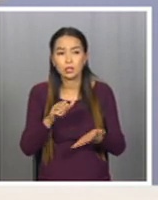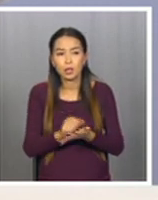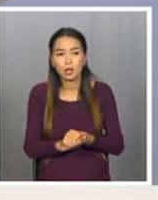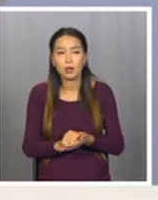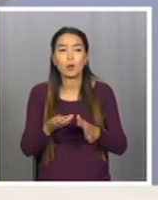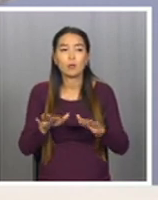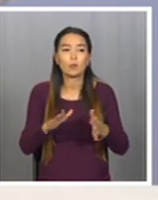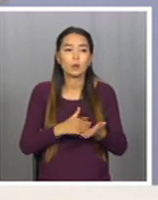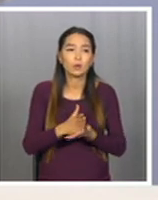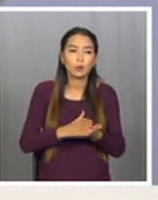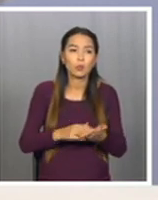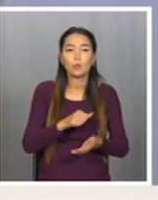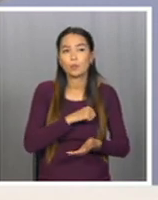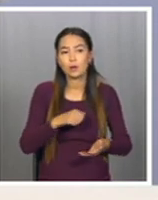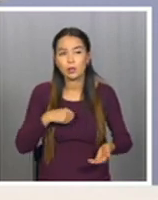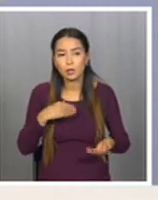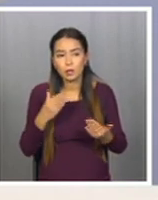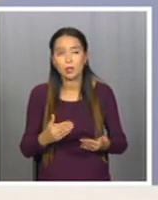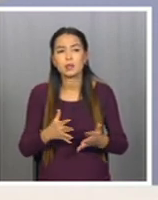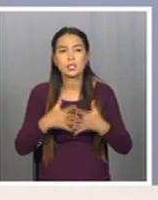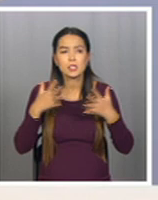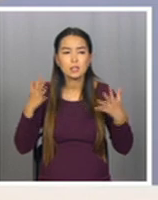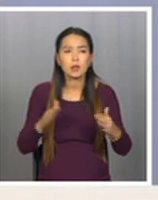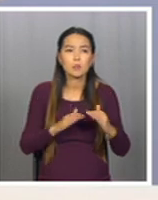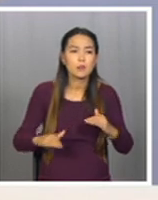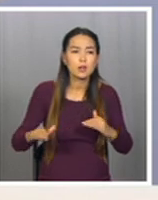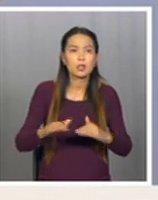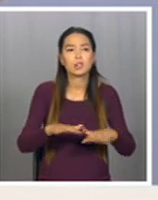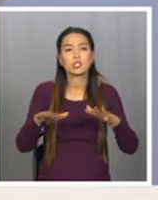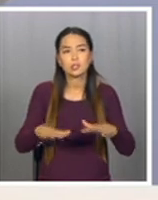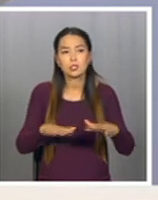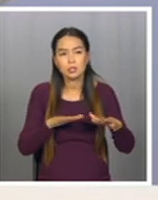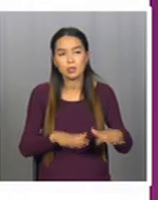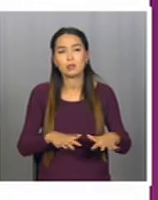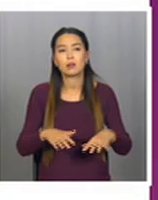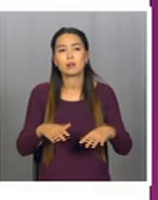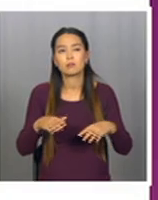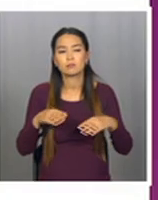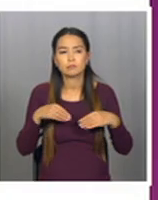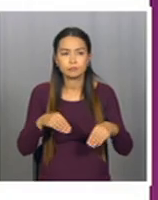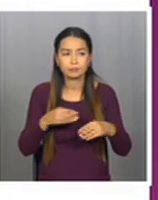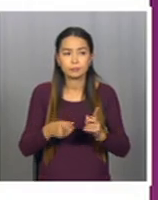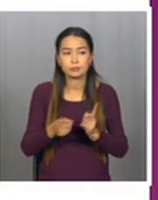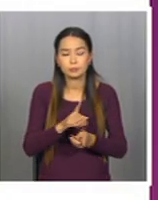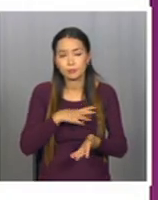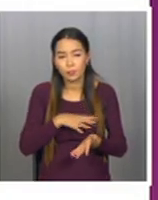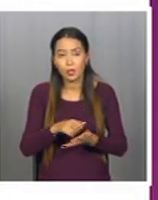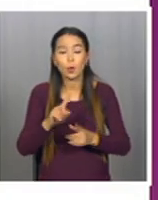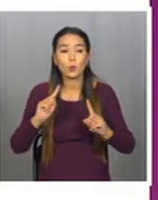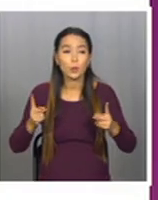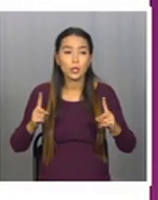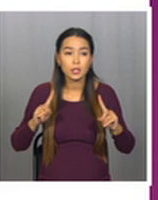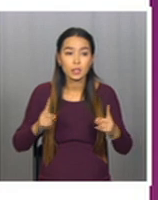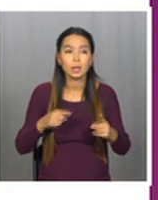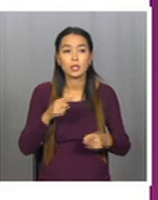Отырықшылықтардың өздері де кең дала жайылым жерлеріне егістік еге алмады. Өйткені